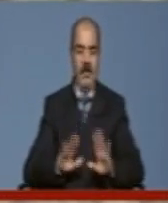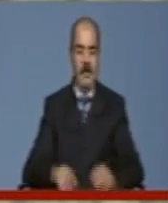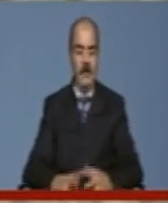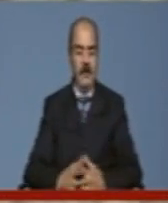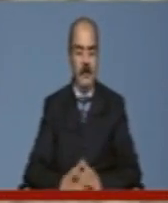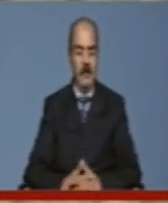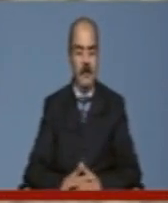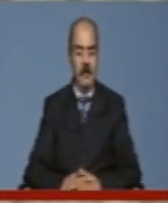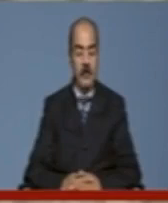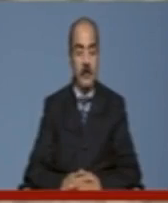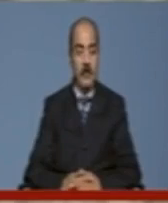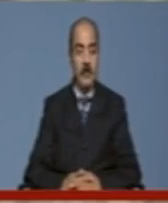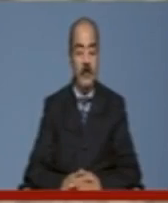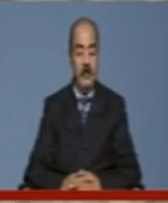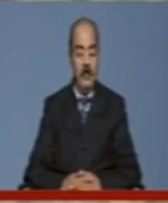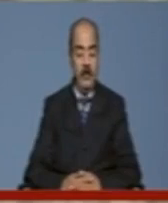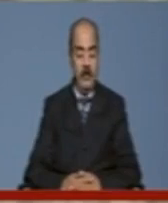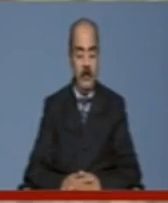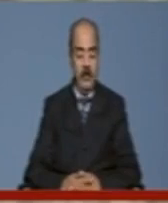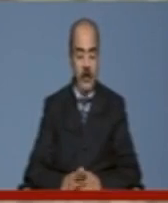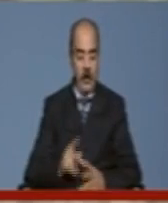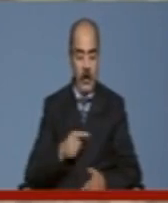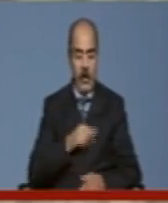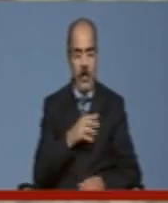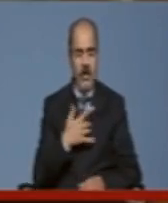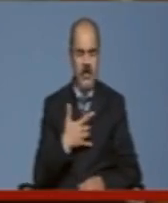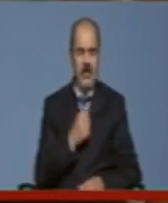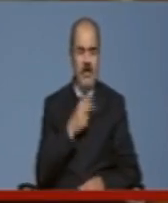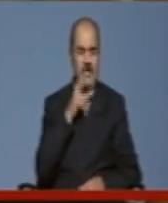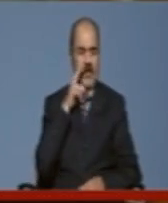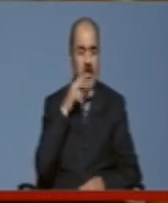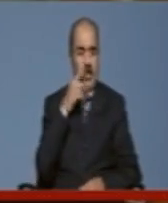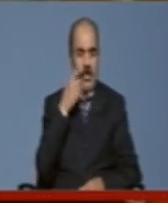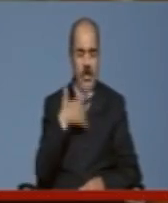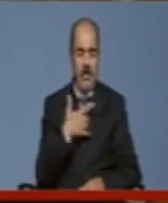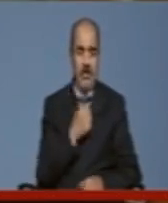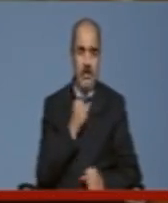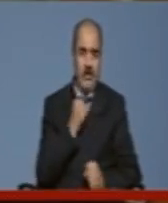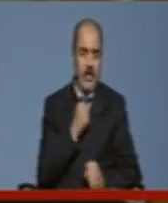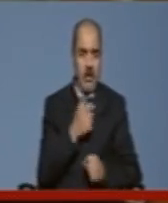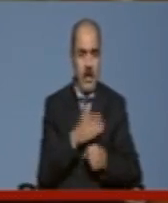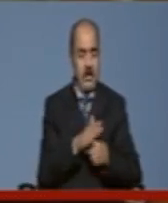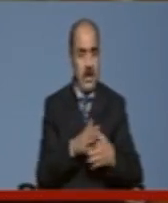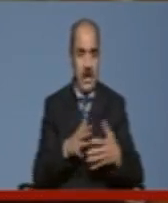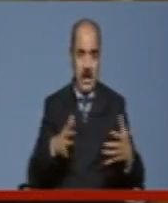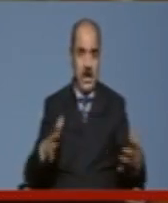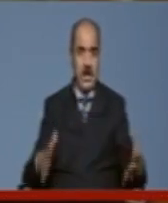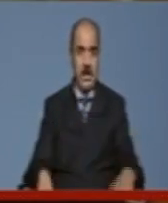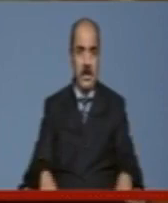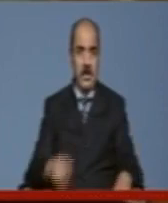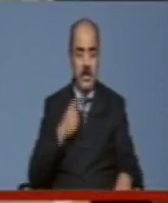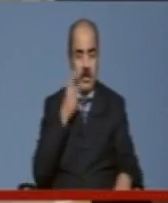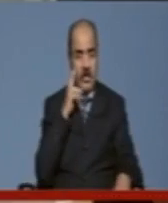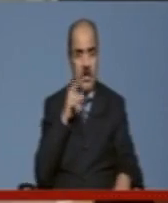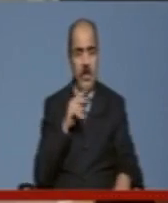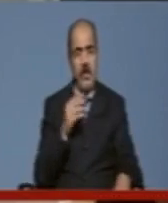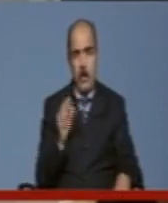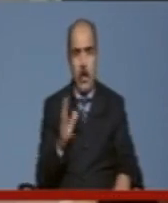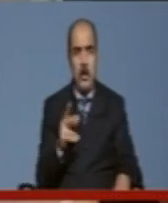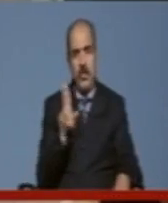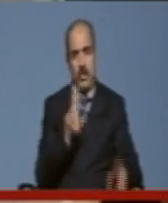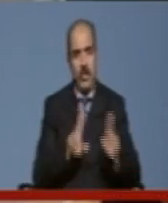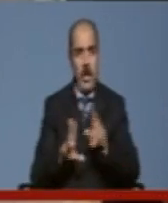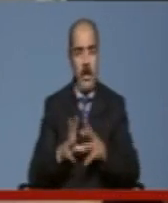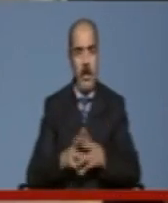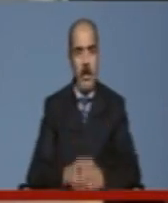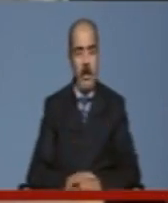احنا كلنا بنتألم على الضحايا اللي موجودين فيها. يمكن كان في حد يقول لي يا ترى أنتوا